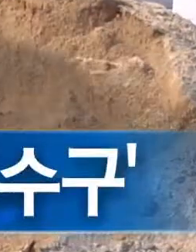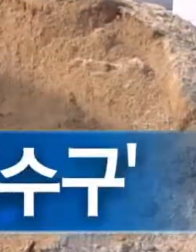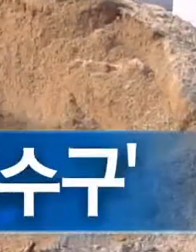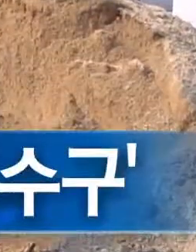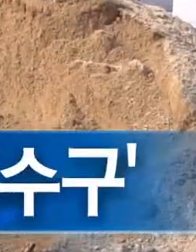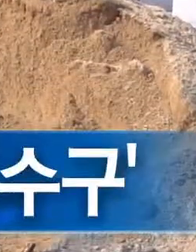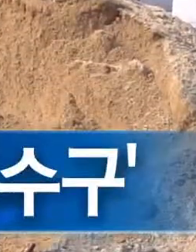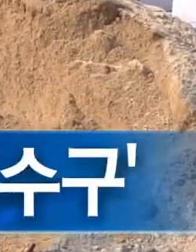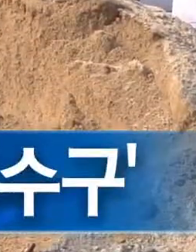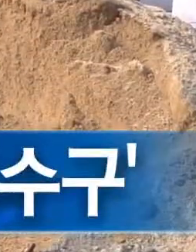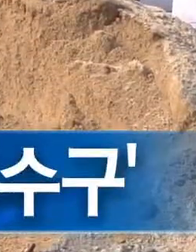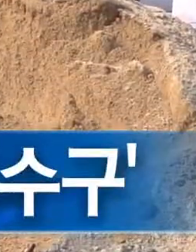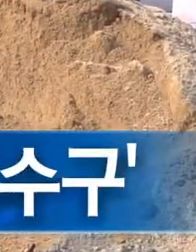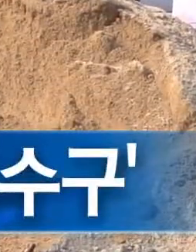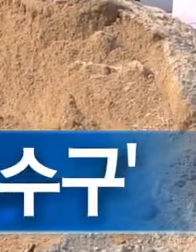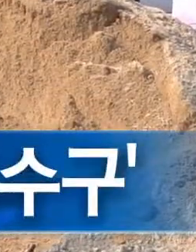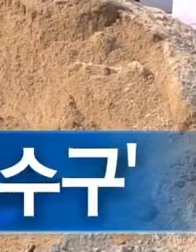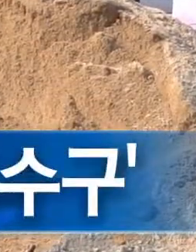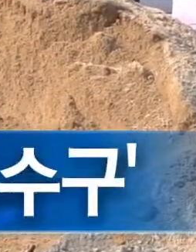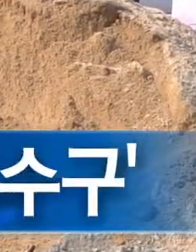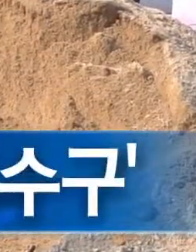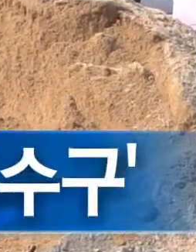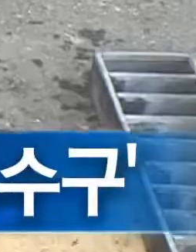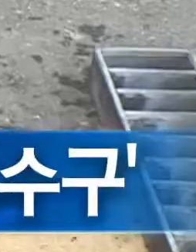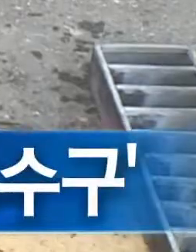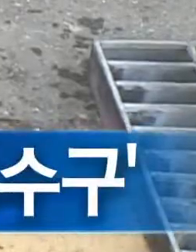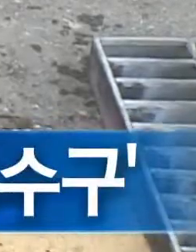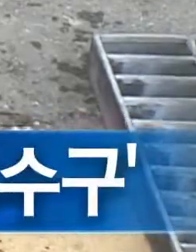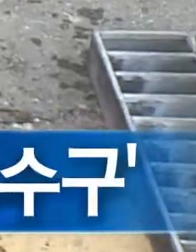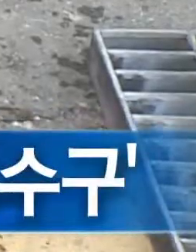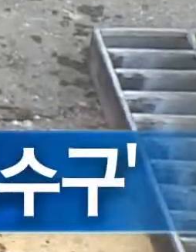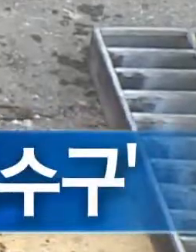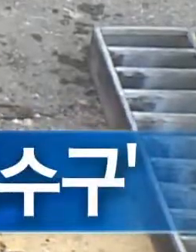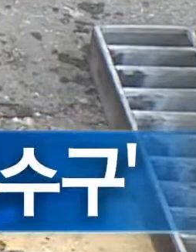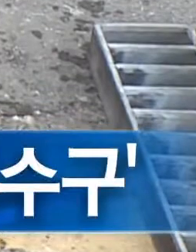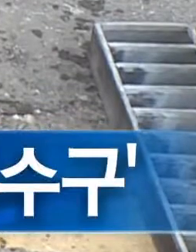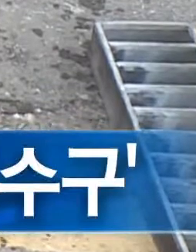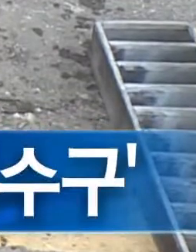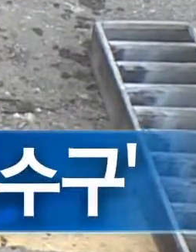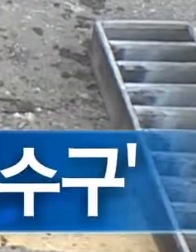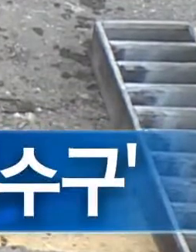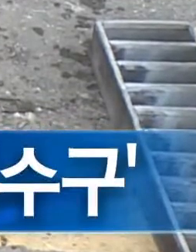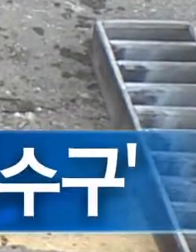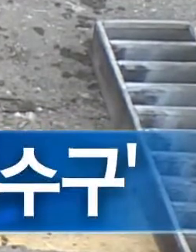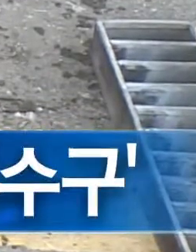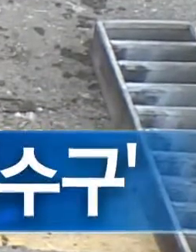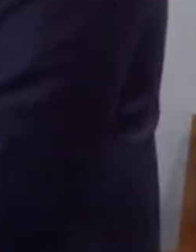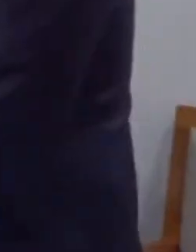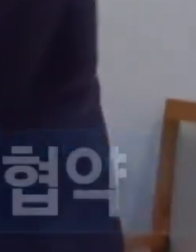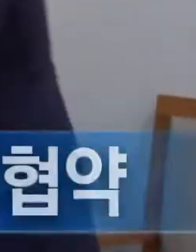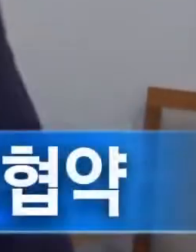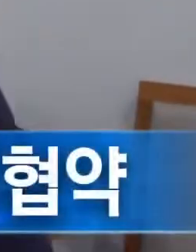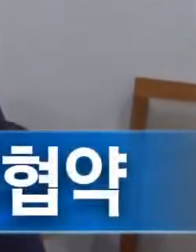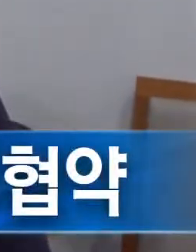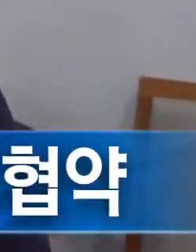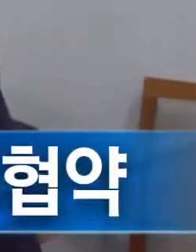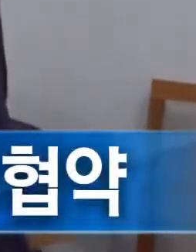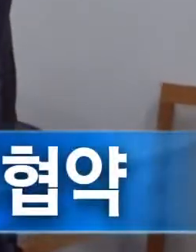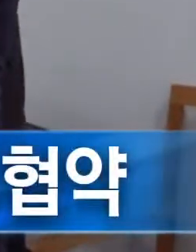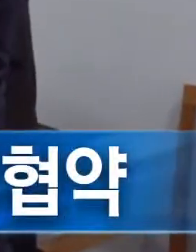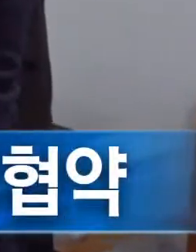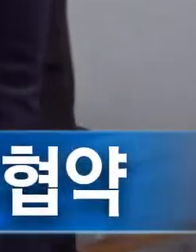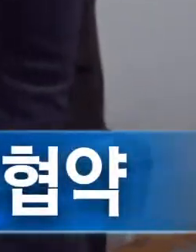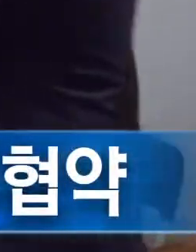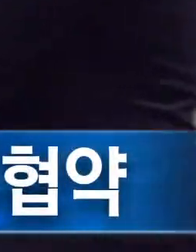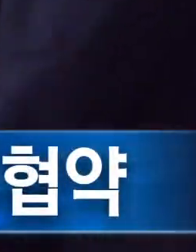평가에서 모든 분야에 걸쳐 우수한 성적으로 2년 연속 최우수구에 선정됐습니다. 지난 3월